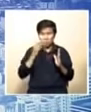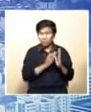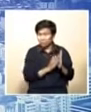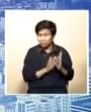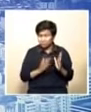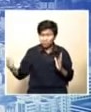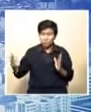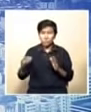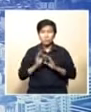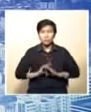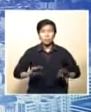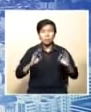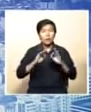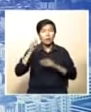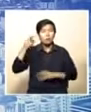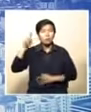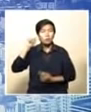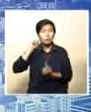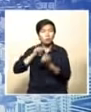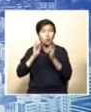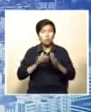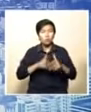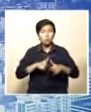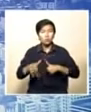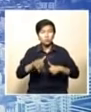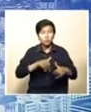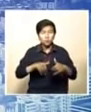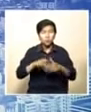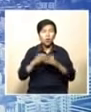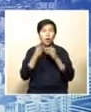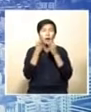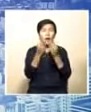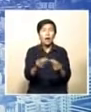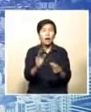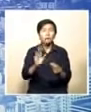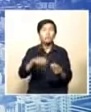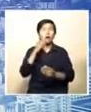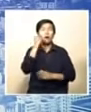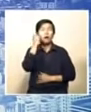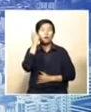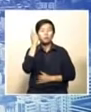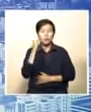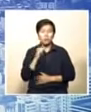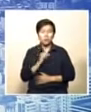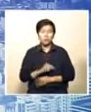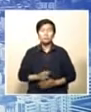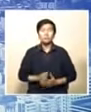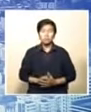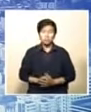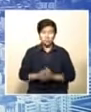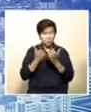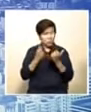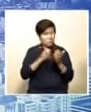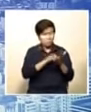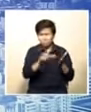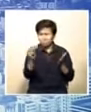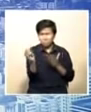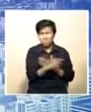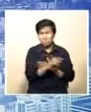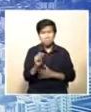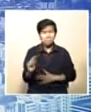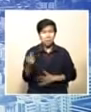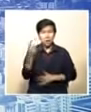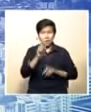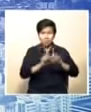านที่จะผลิตวันหนึ่งเขาผลิตหน้ากากออกมาได้2ล้าน3แสน